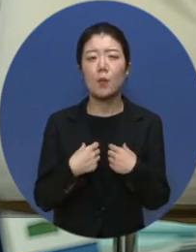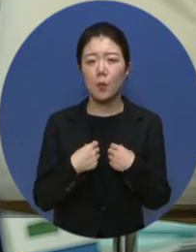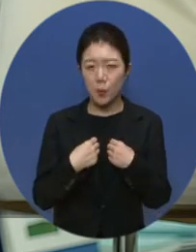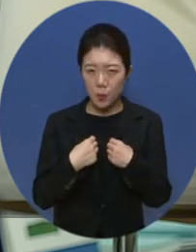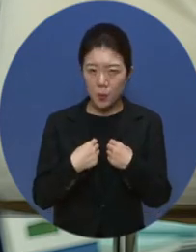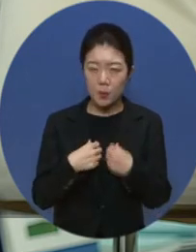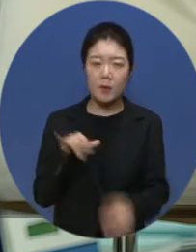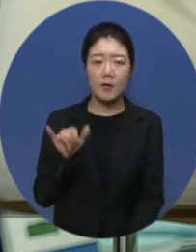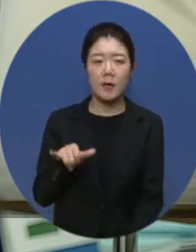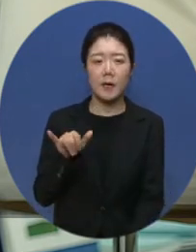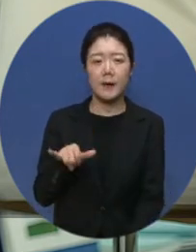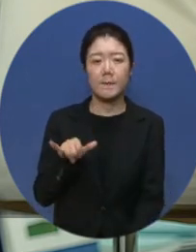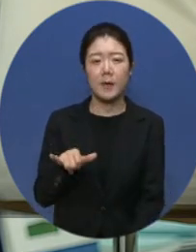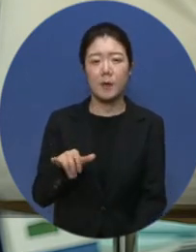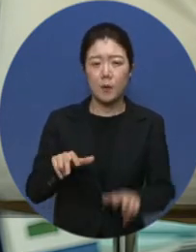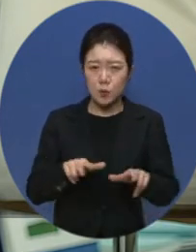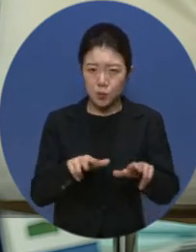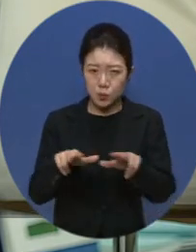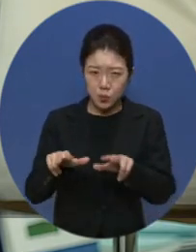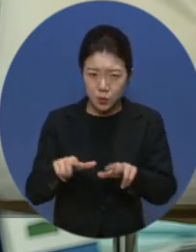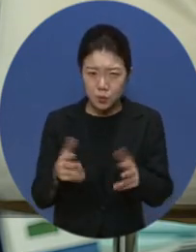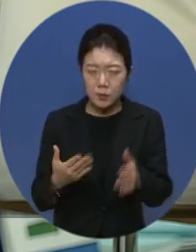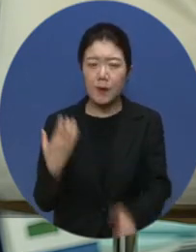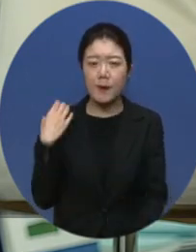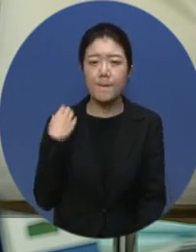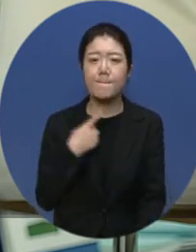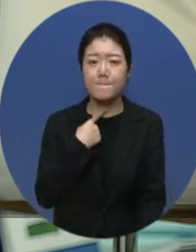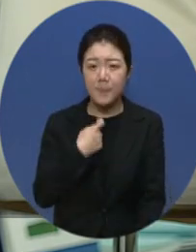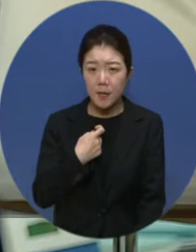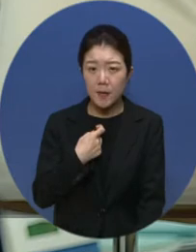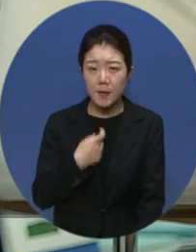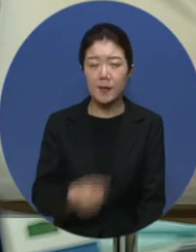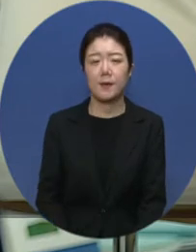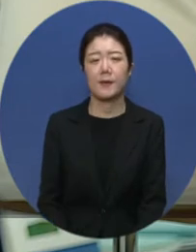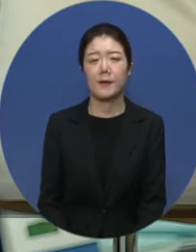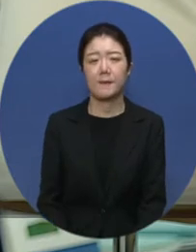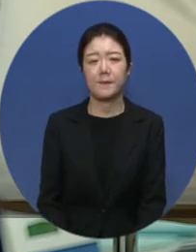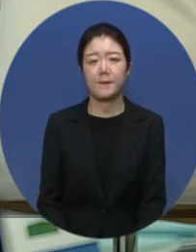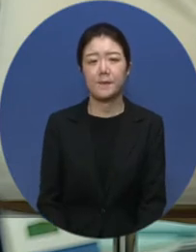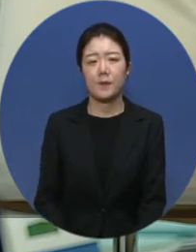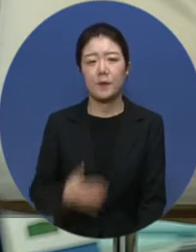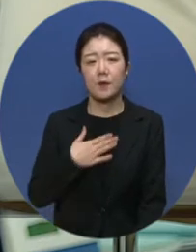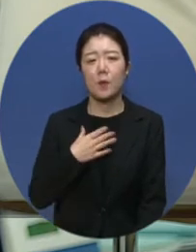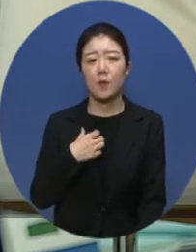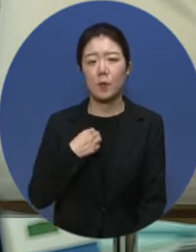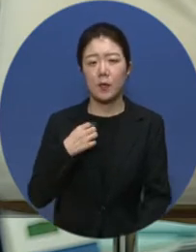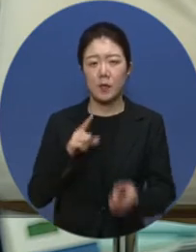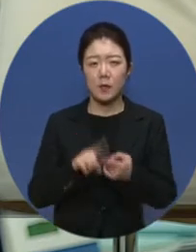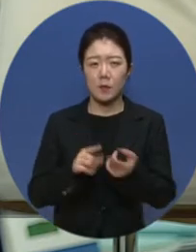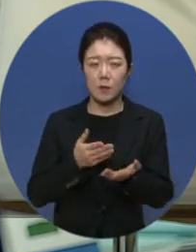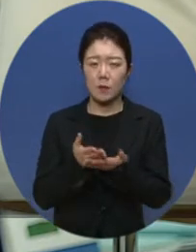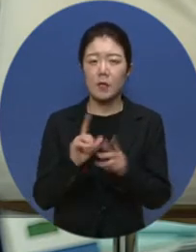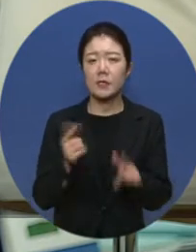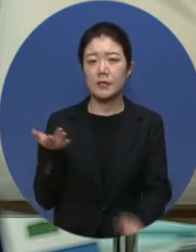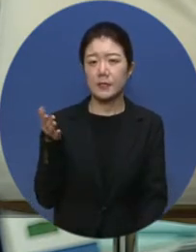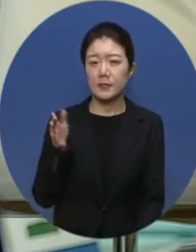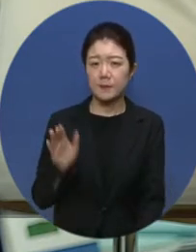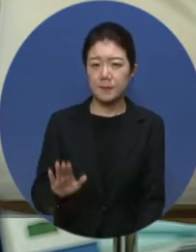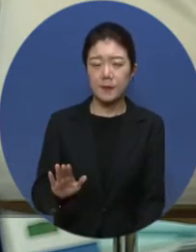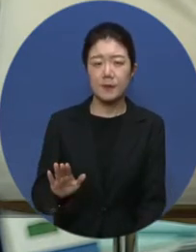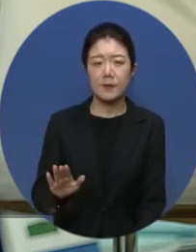의류 뭐 가방 재봉 쪽을 하고 있었기 때문에 이제 사실은 제가 옷에 대한 전공을 하진